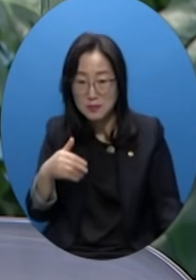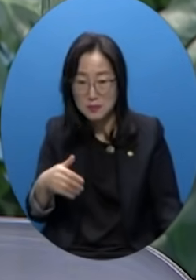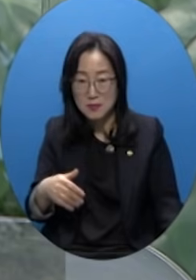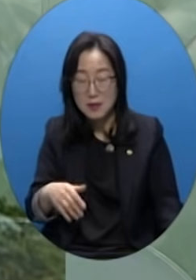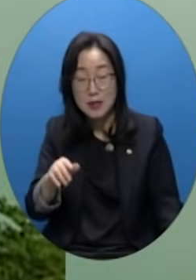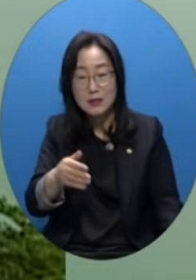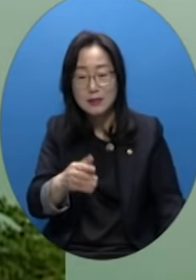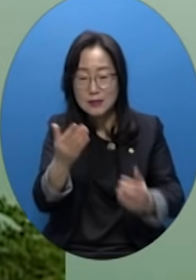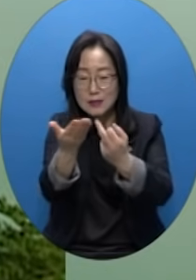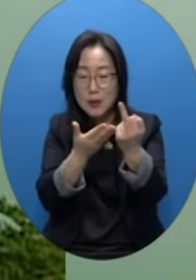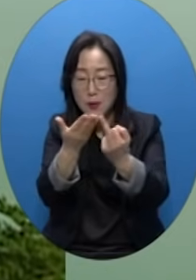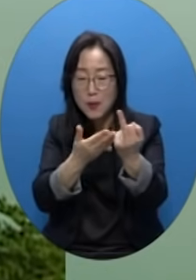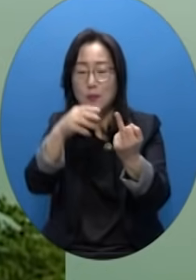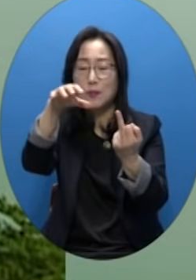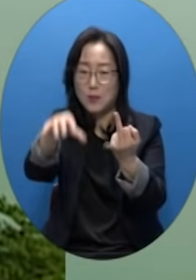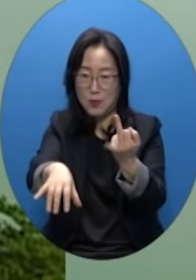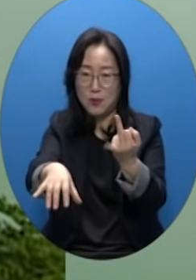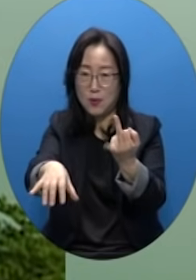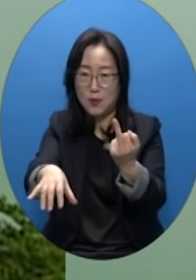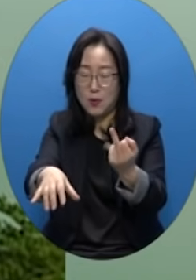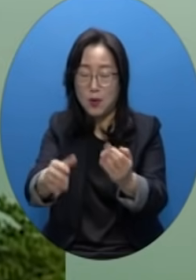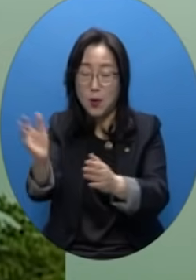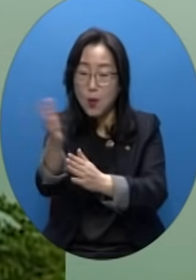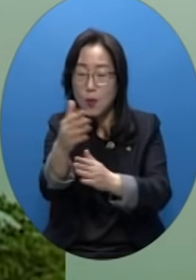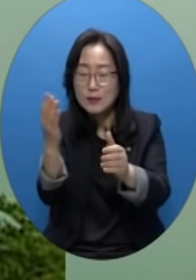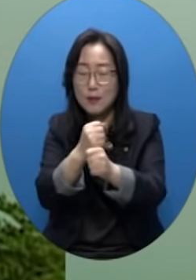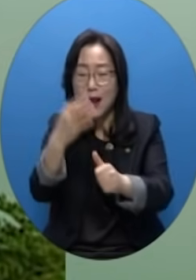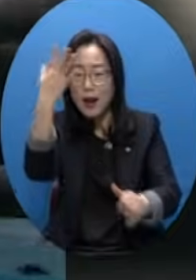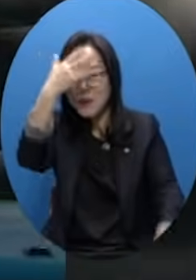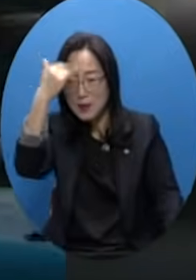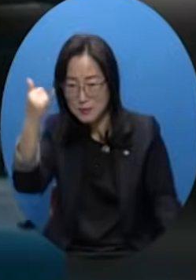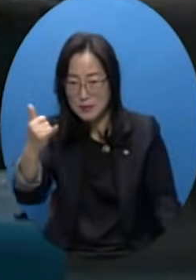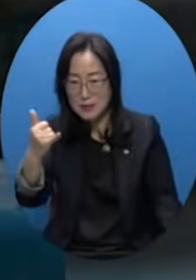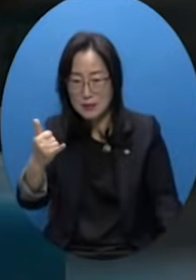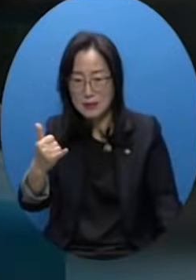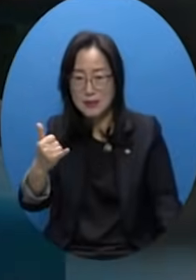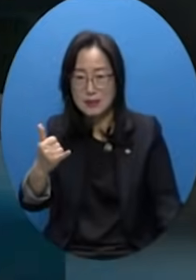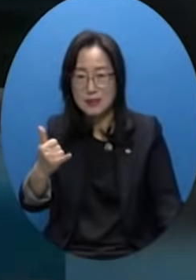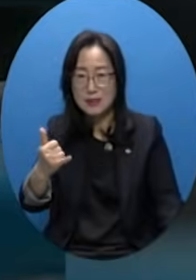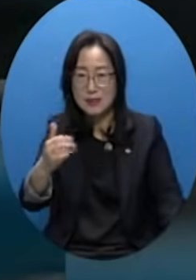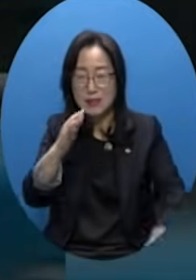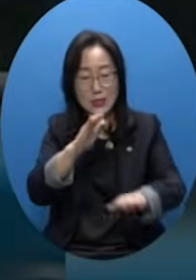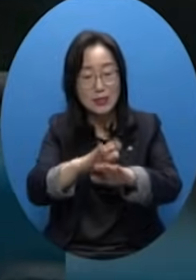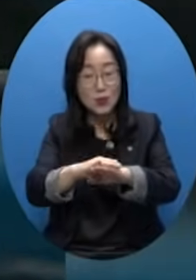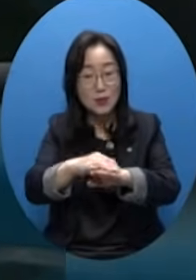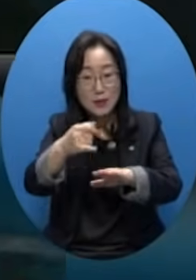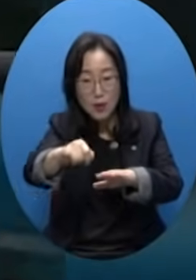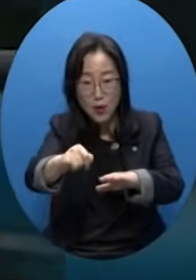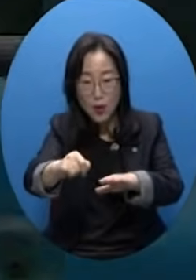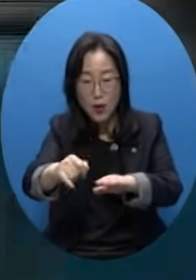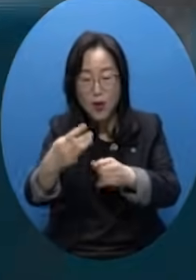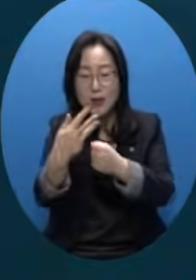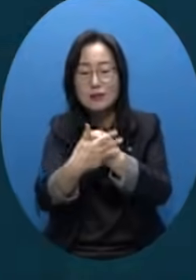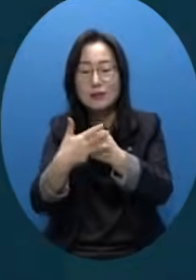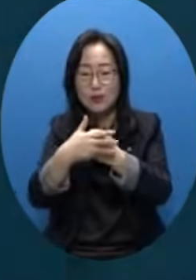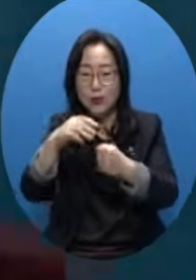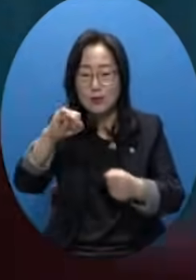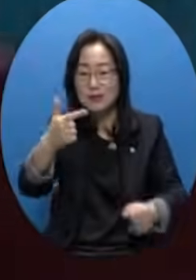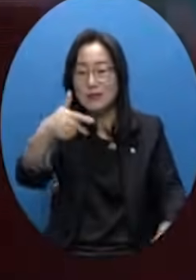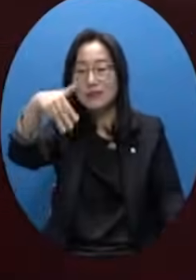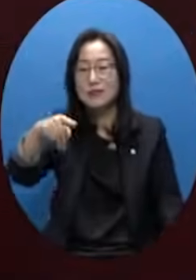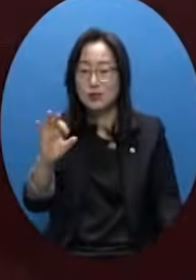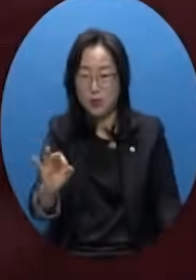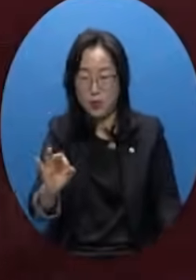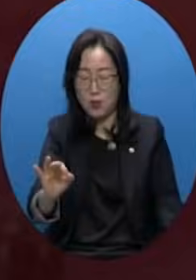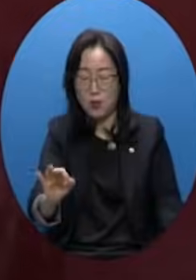마을에서 고 1 답 뜬 할아버지 할머니 외 손자 은총이 소녀 은총이 9기 잡으러 갈 때는